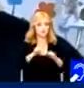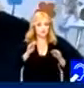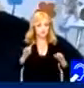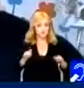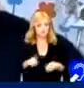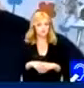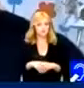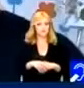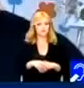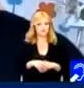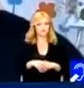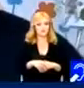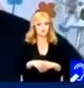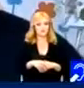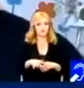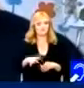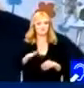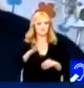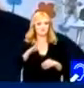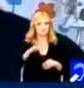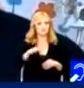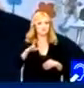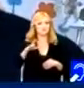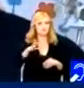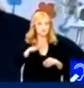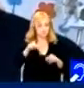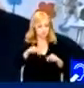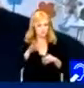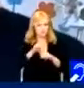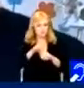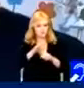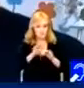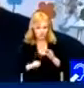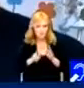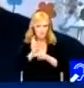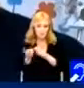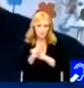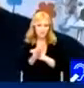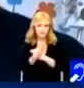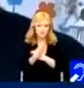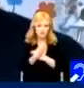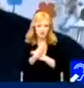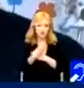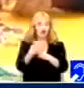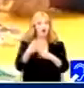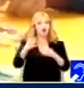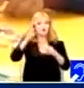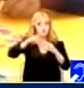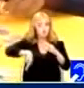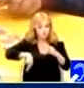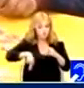educative speciale și în ciclul liceal, care au susținut cu succes BAC-ul și au devenit și